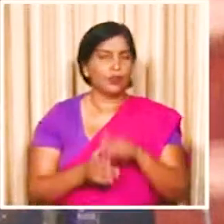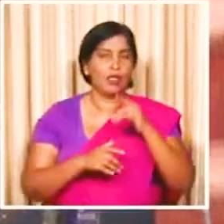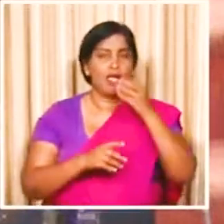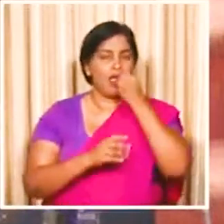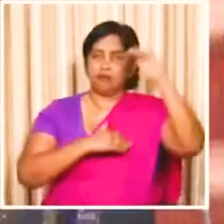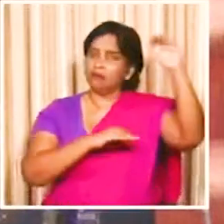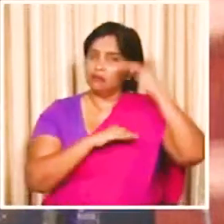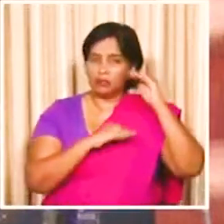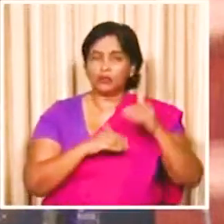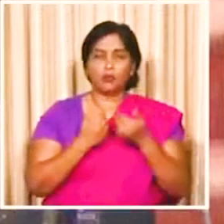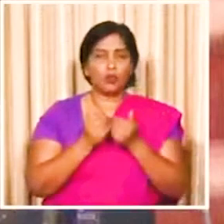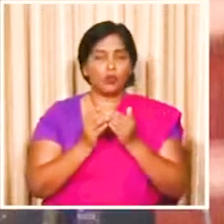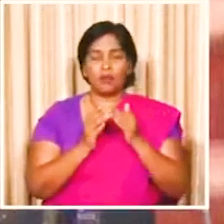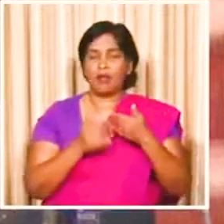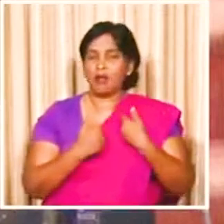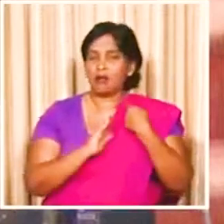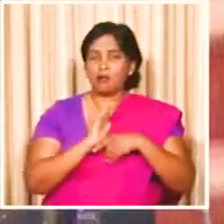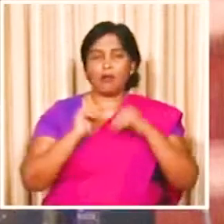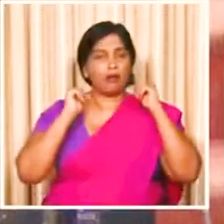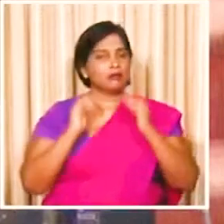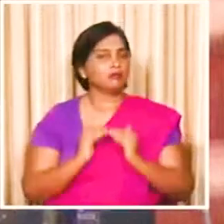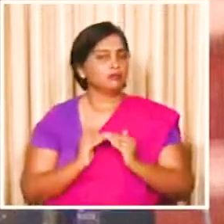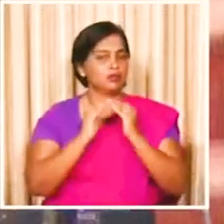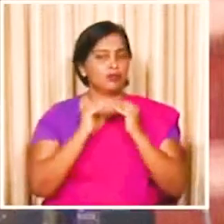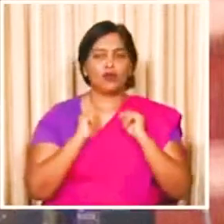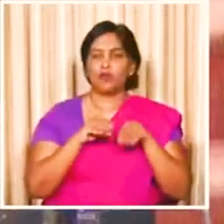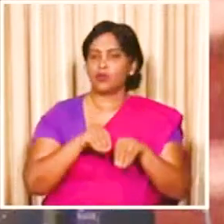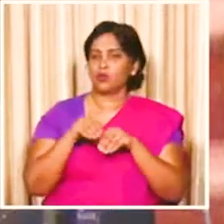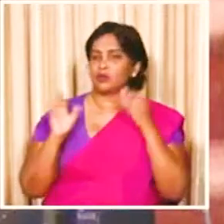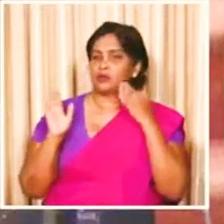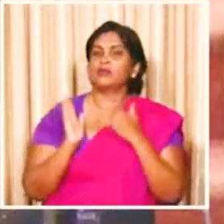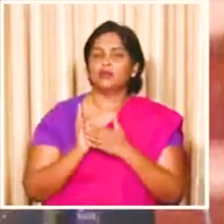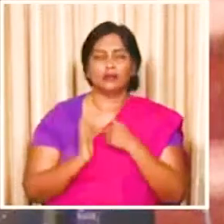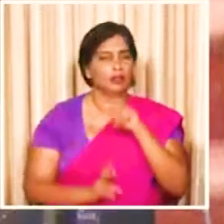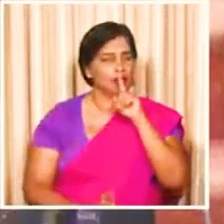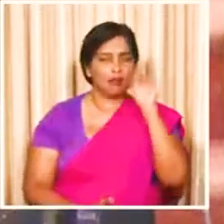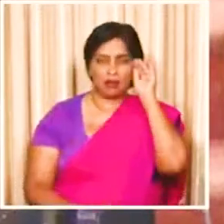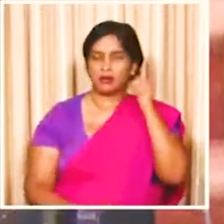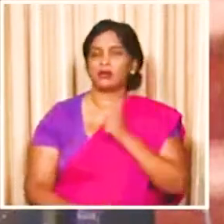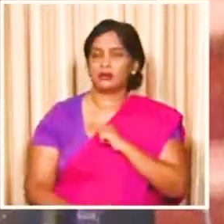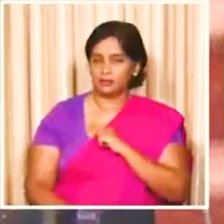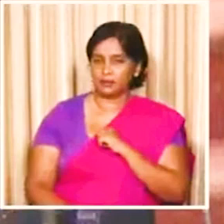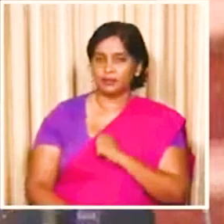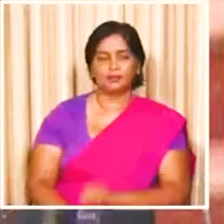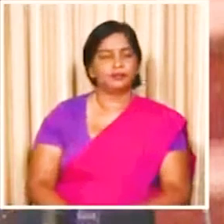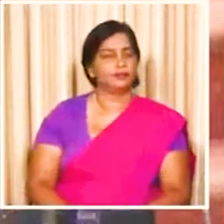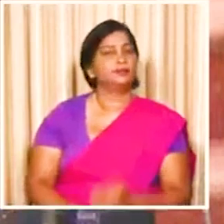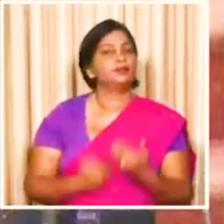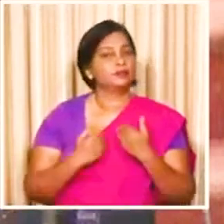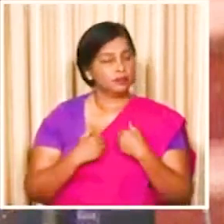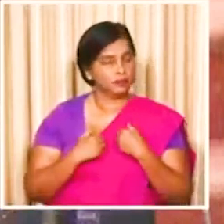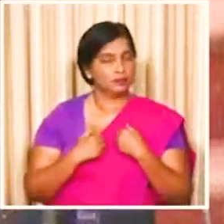அடையும்? விவசாயிகளுடைய விவசாய பொருட்களை நல்ல விலைக்கு வாங்க முடியாமல் வெளிநாட்டிலே இருந்து இறக்குமதி